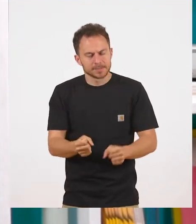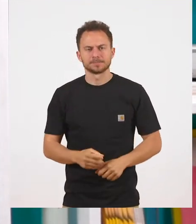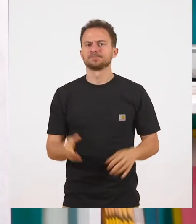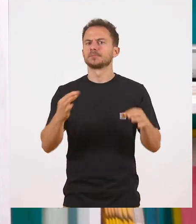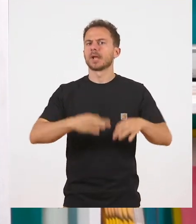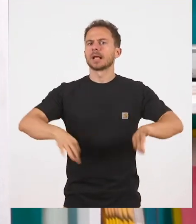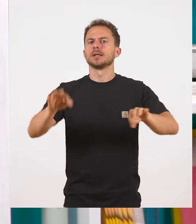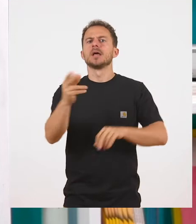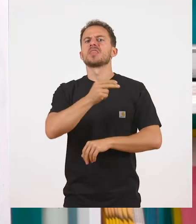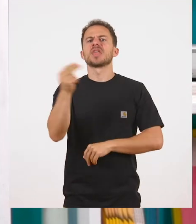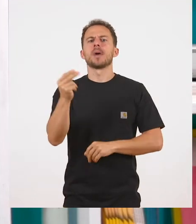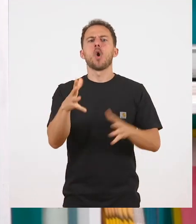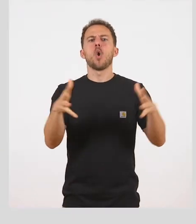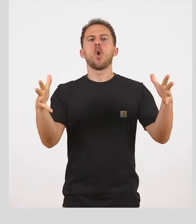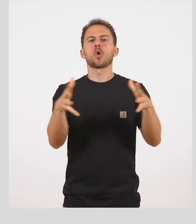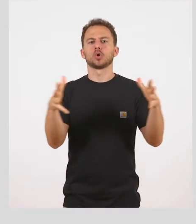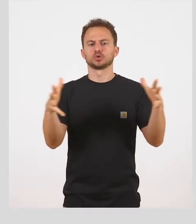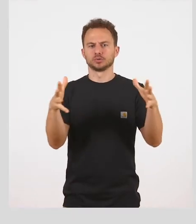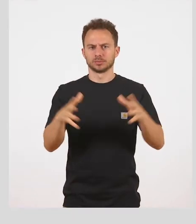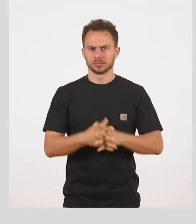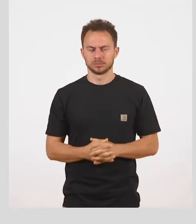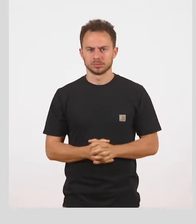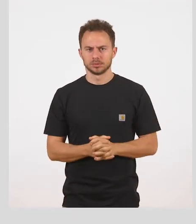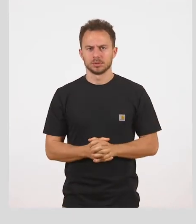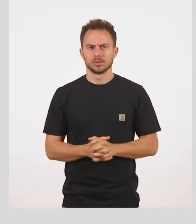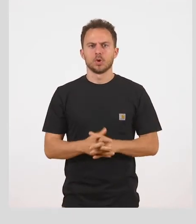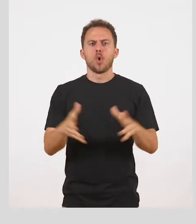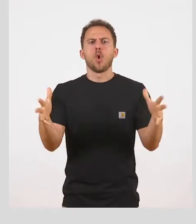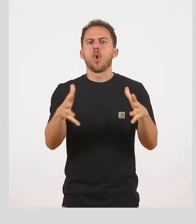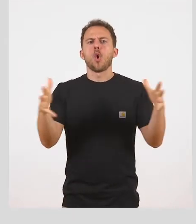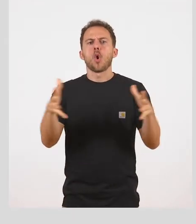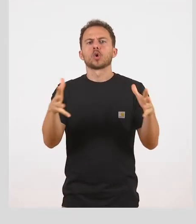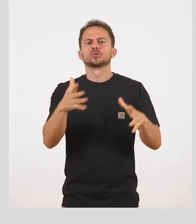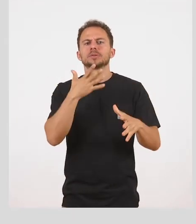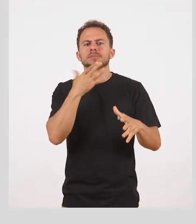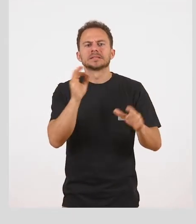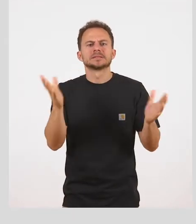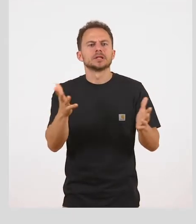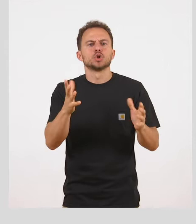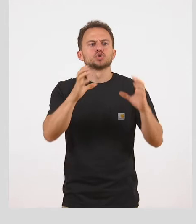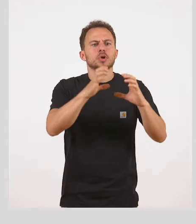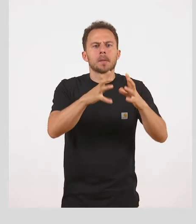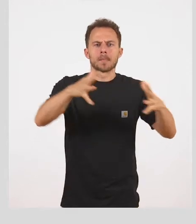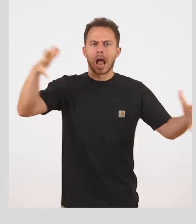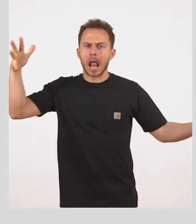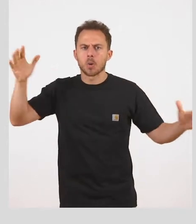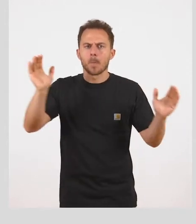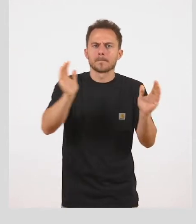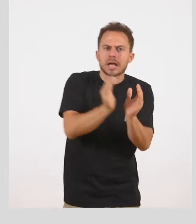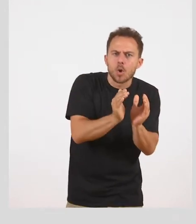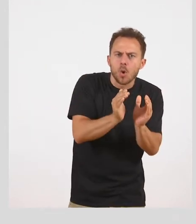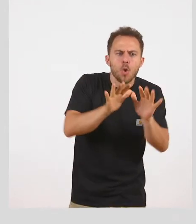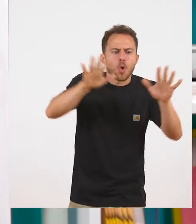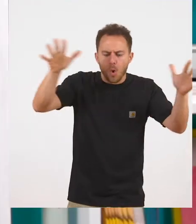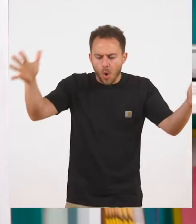με τον όγκο. Τι είναι όγκο? Όγκο είναι ο χώρος που καταλαμβάνει ένα σώμα. Όλα τα αντικείμενα γύρω μας καταλαμβάνουν